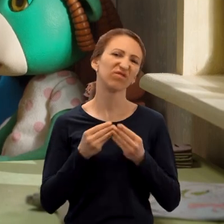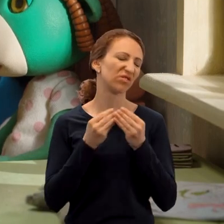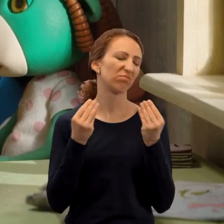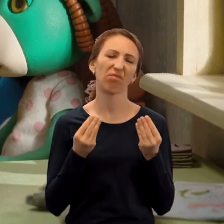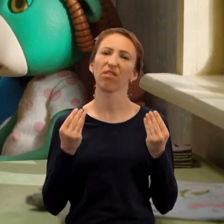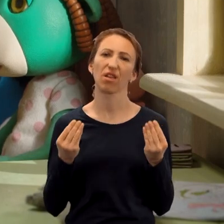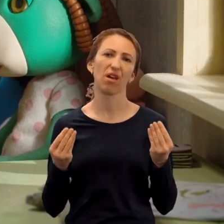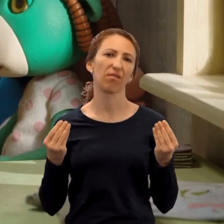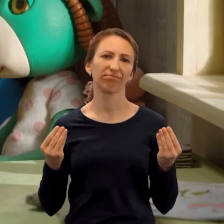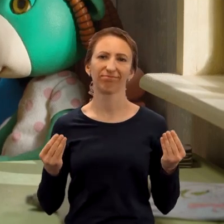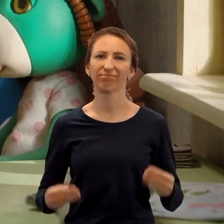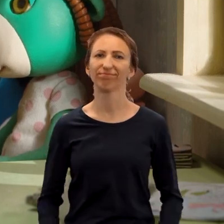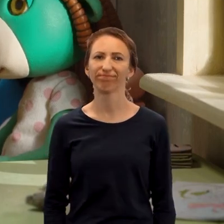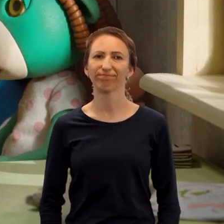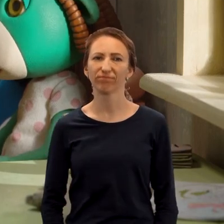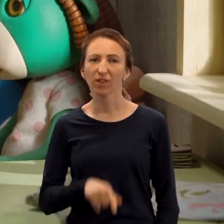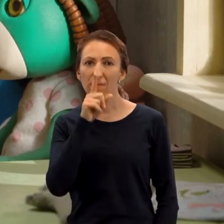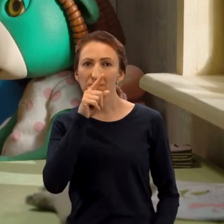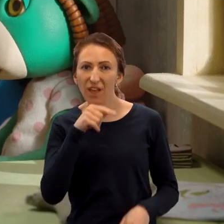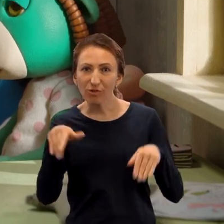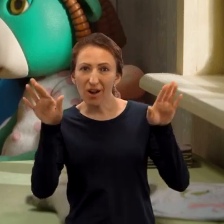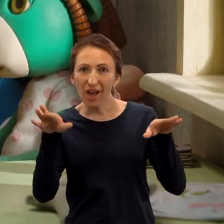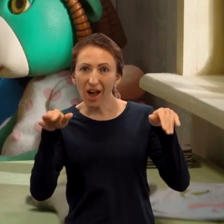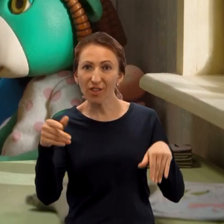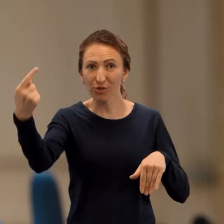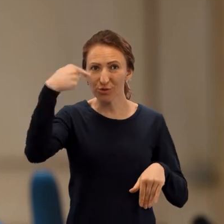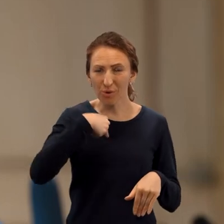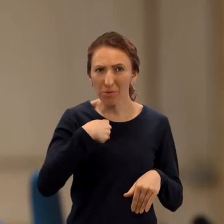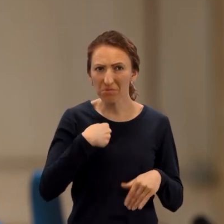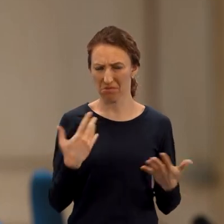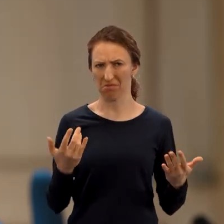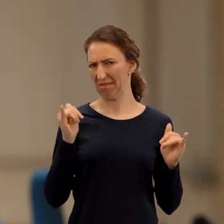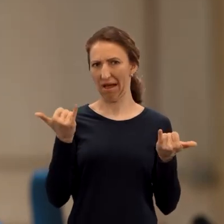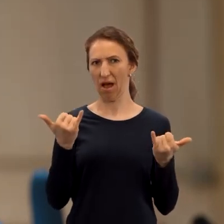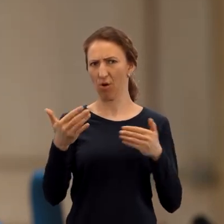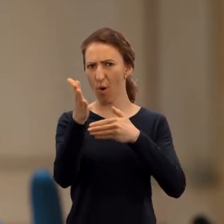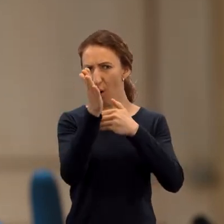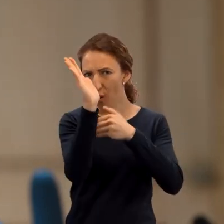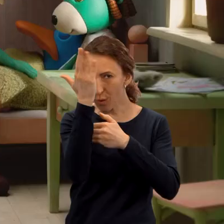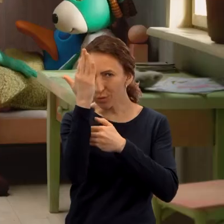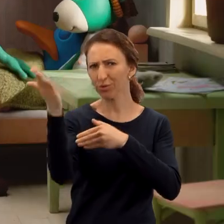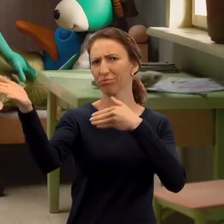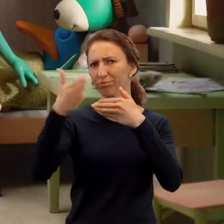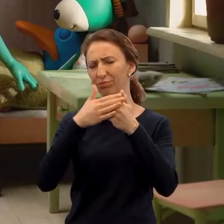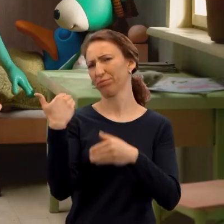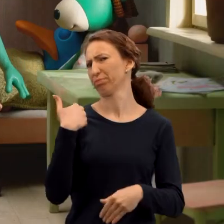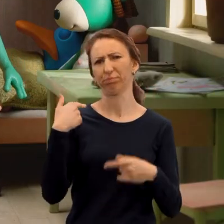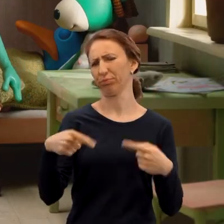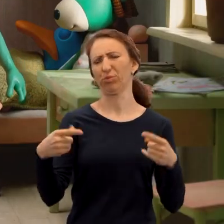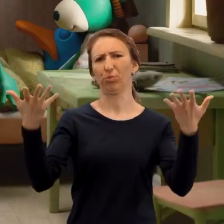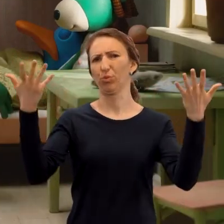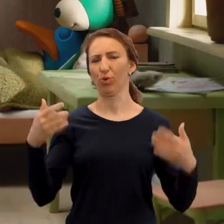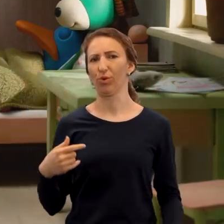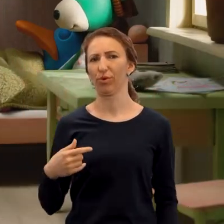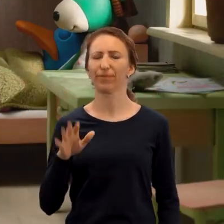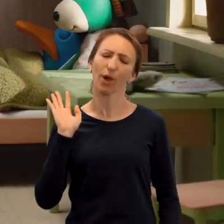Dzieci są naprawdę niezwykłe. A co to za ptaszek tu wleciał? Chyba nie zamknęłam okna. Idę